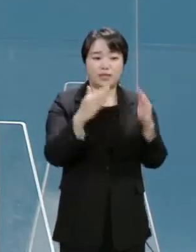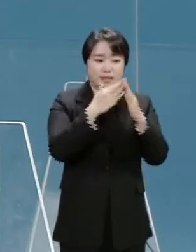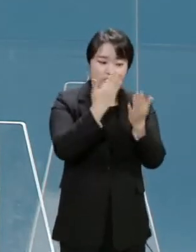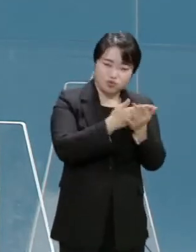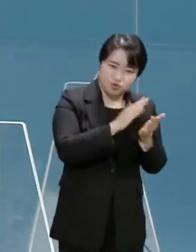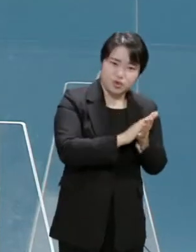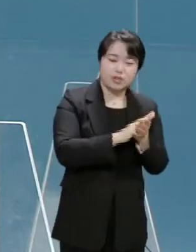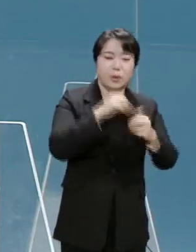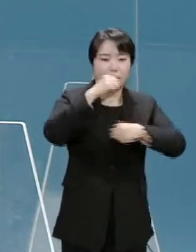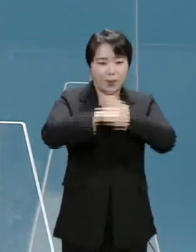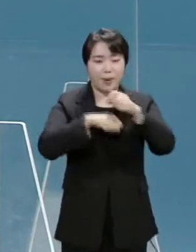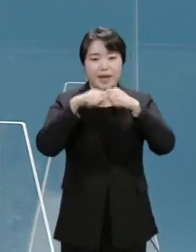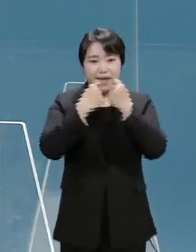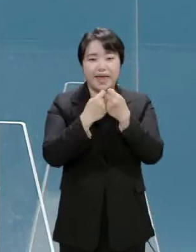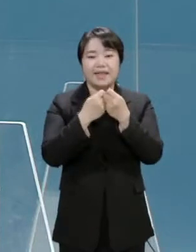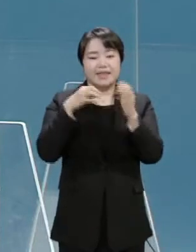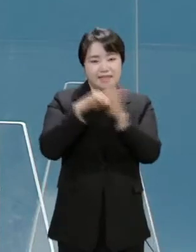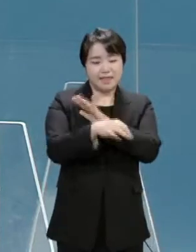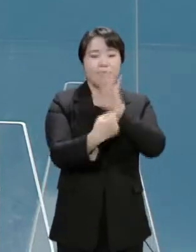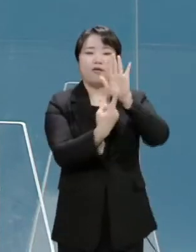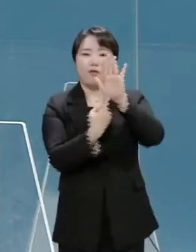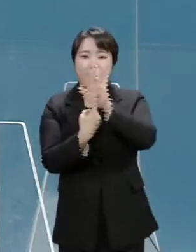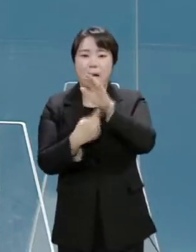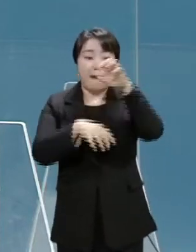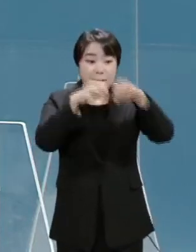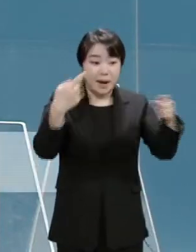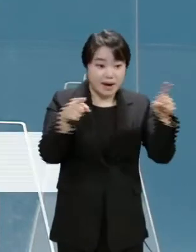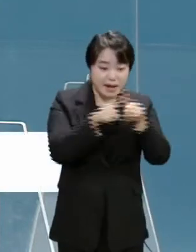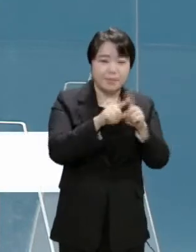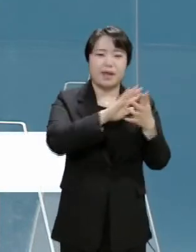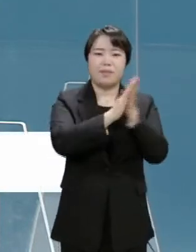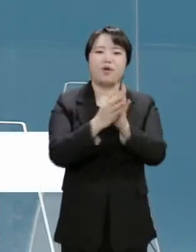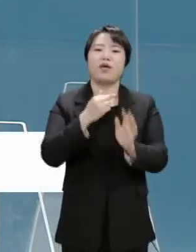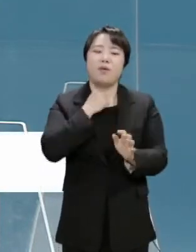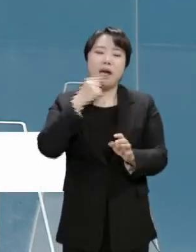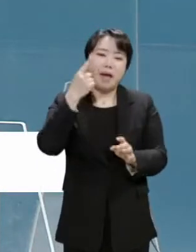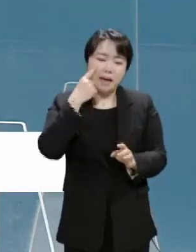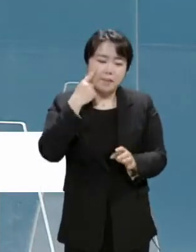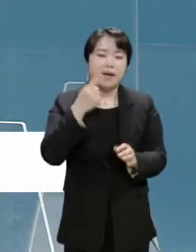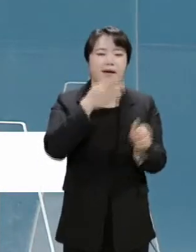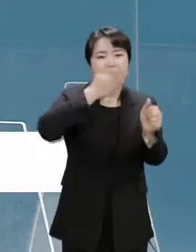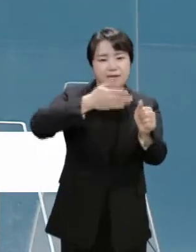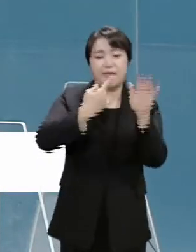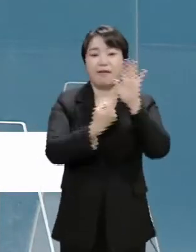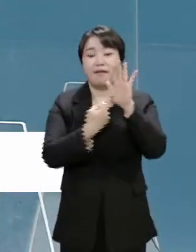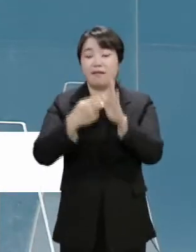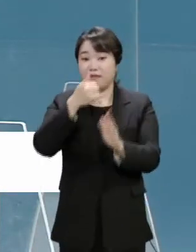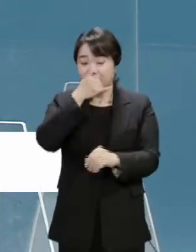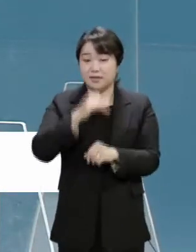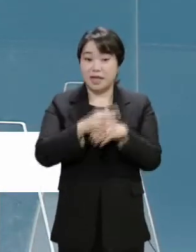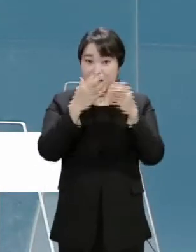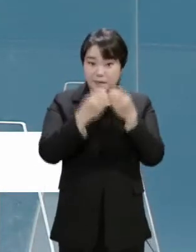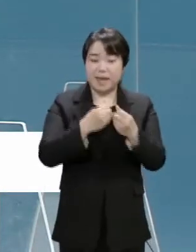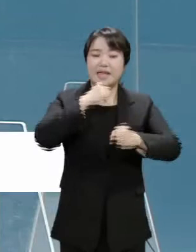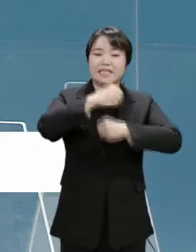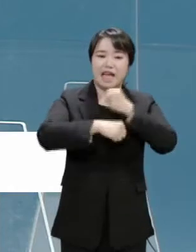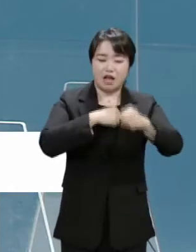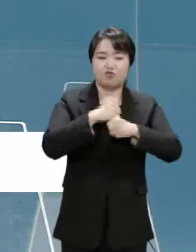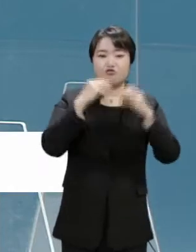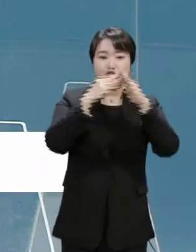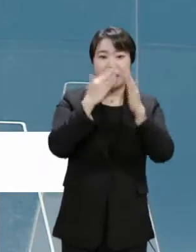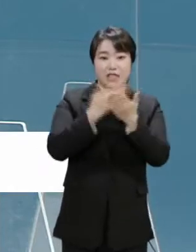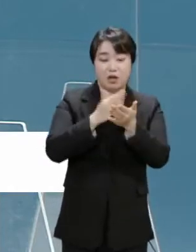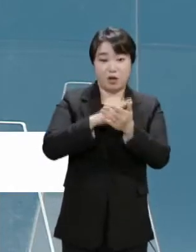함께 저희의 부담으로 홍보하면서 우리 마을을 함께 좋은 곳으로 만들어가자고 일을 하고 있거든요. 네. 대표적인 게 자율주택